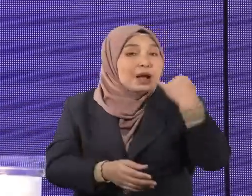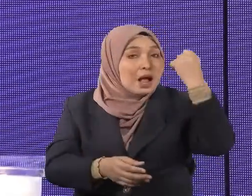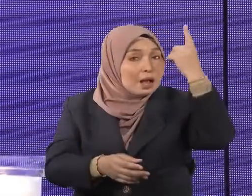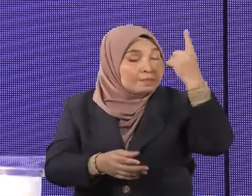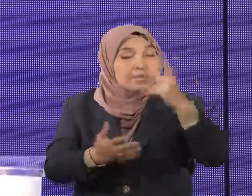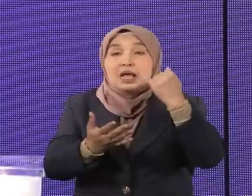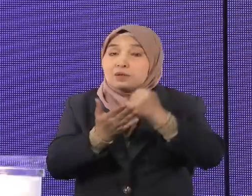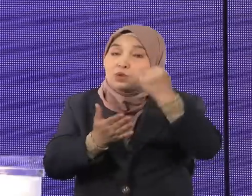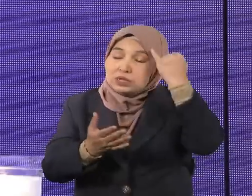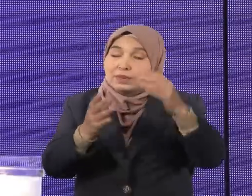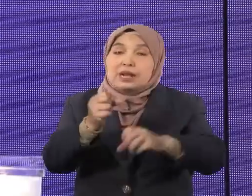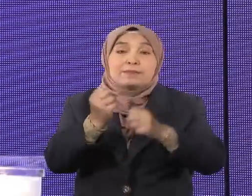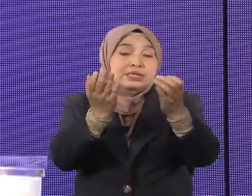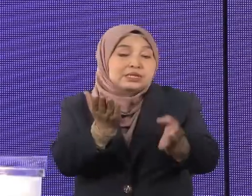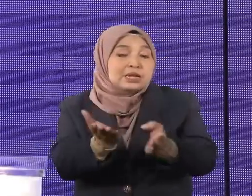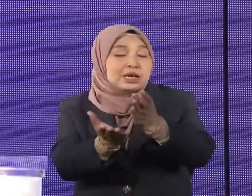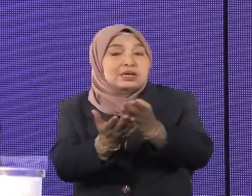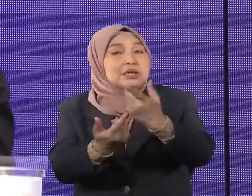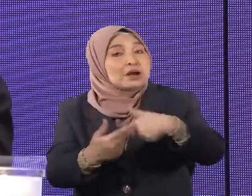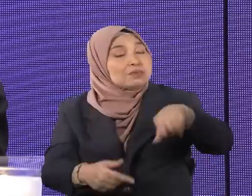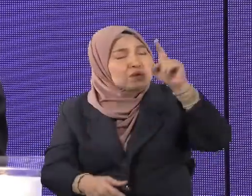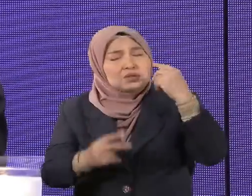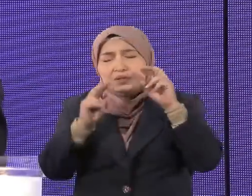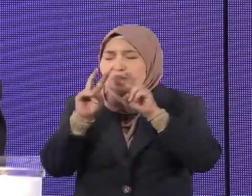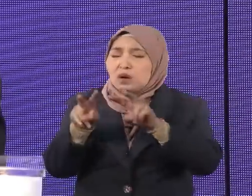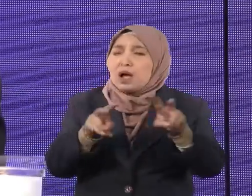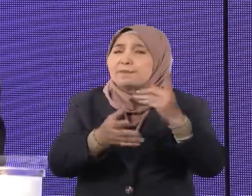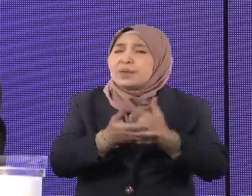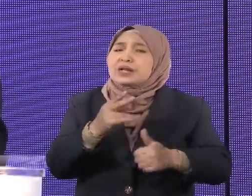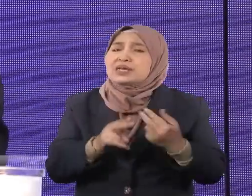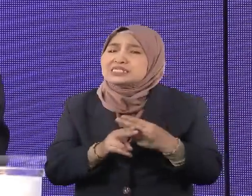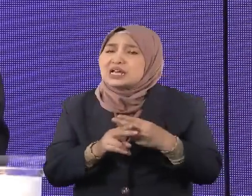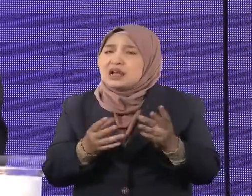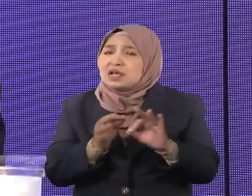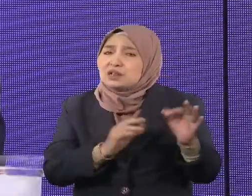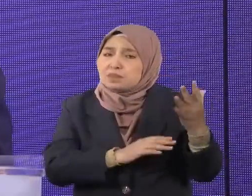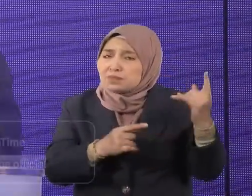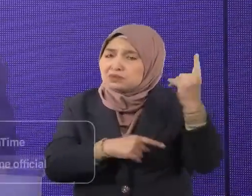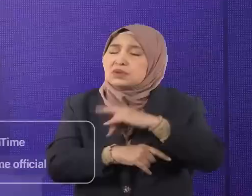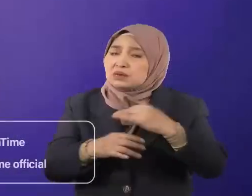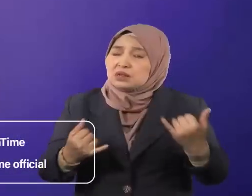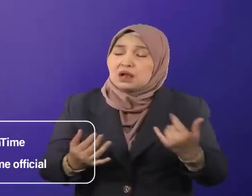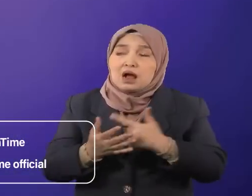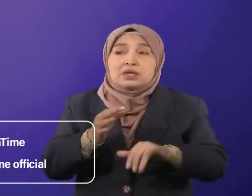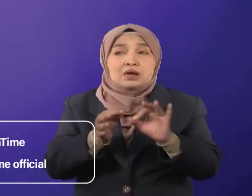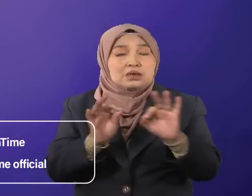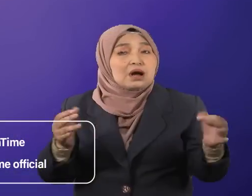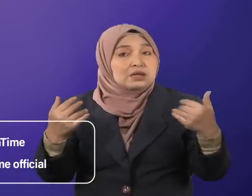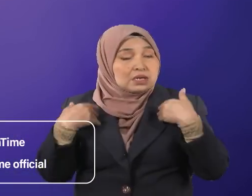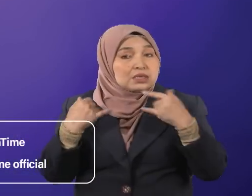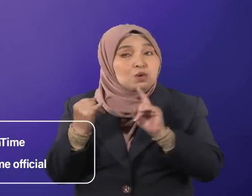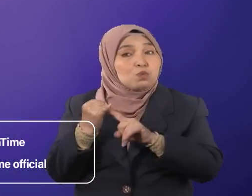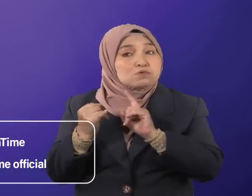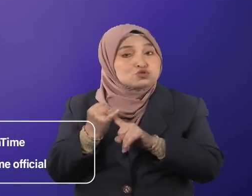dan mendapat hidayah daripada Allah. Kita saksikan apakah ringkasan bagi ayat 15 pada hari ini, iaitu ayat yang berada di